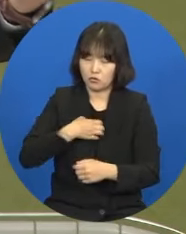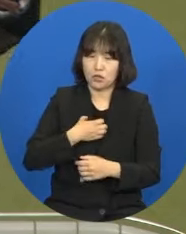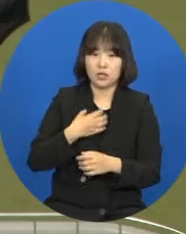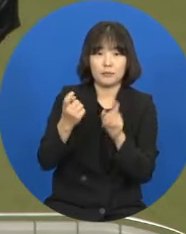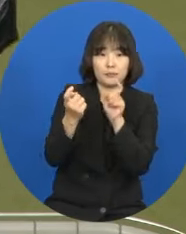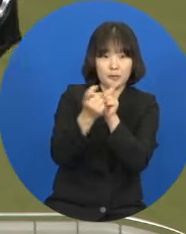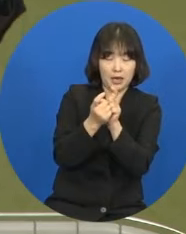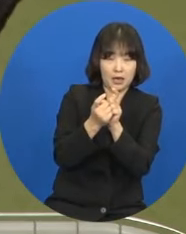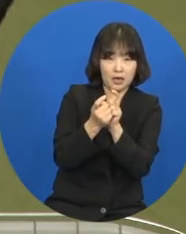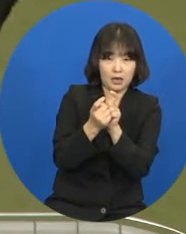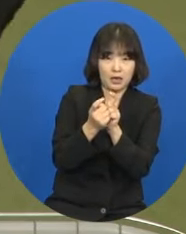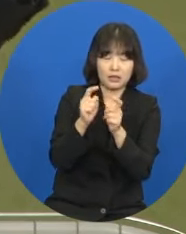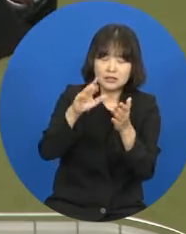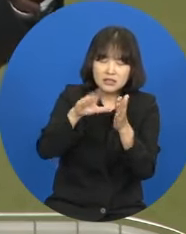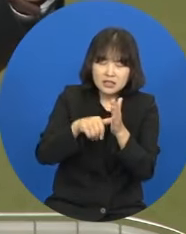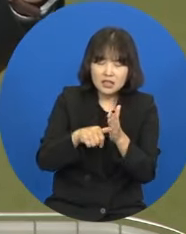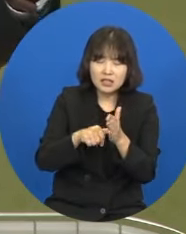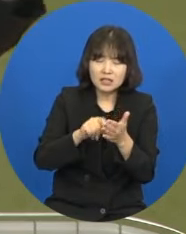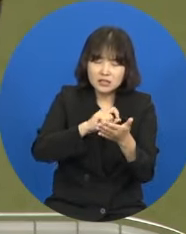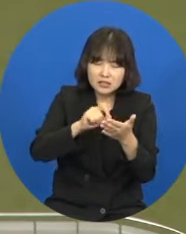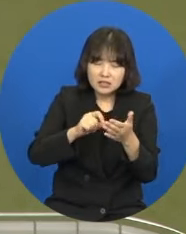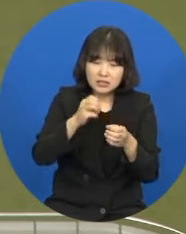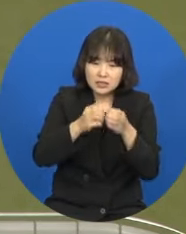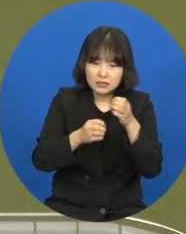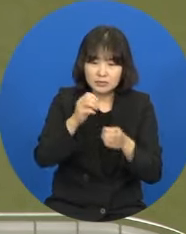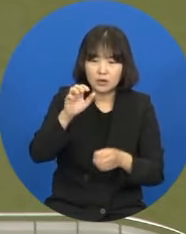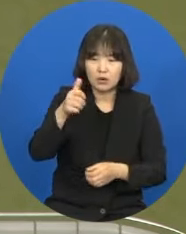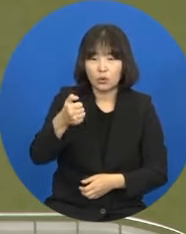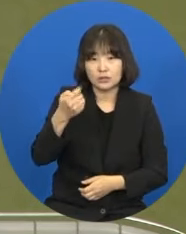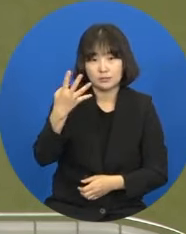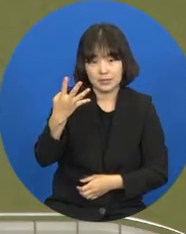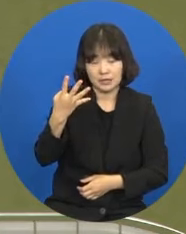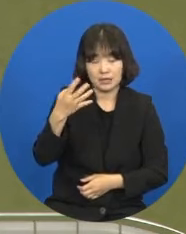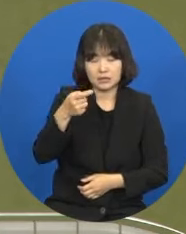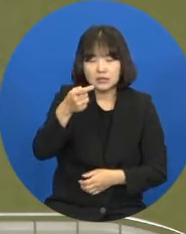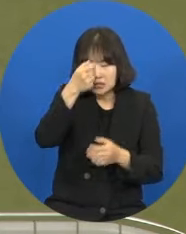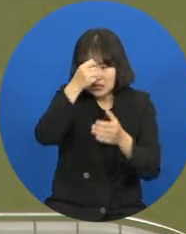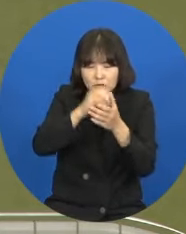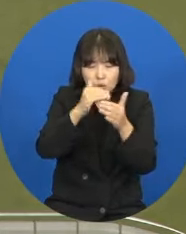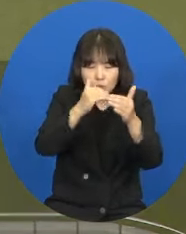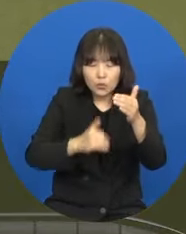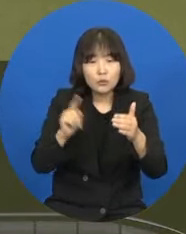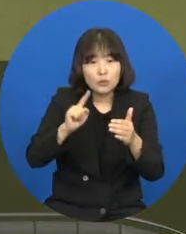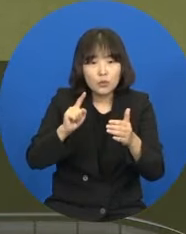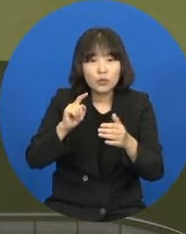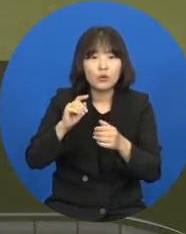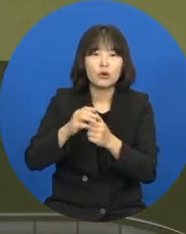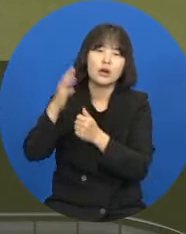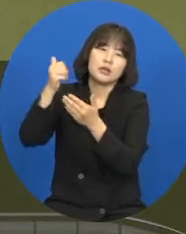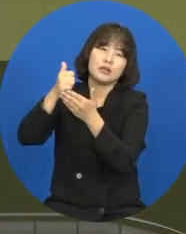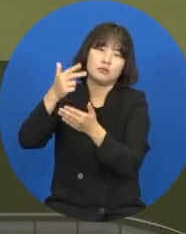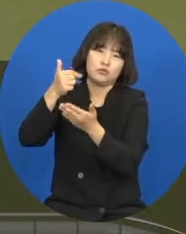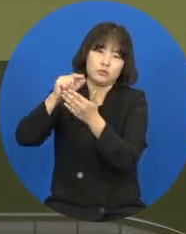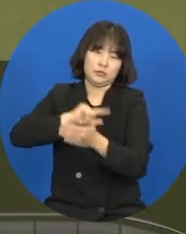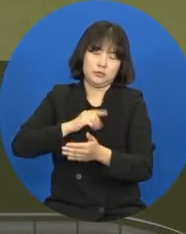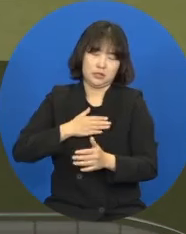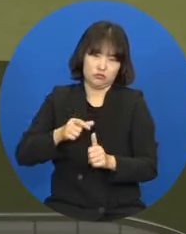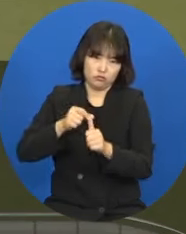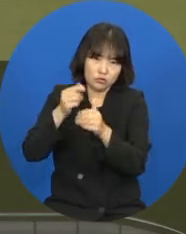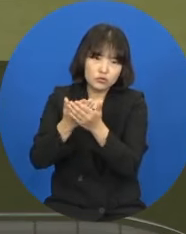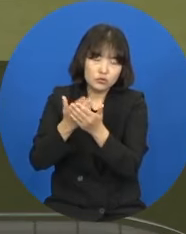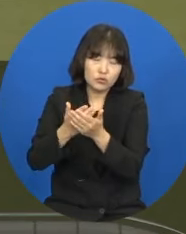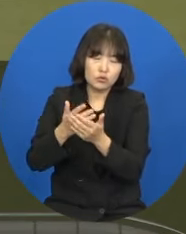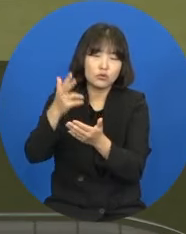시편이 다윗이 쓴 시편이 54편 있니다 거기에 이런 기도가 있어요 하나님 주님의 이름으로 나를 구원하시고 주님의